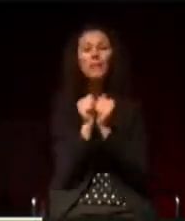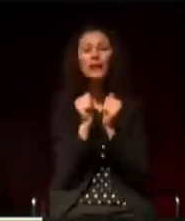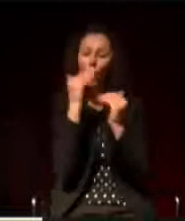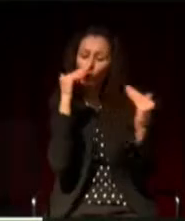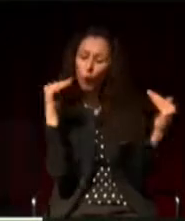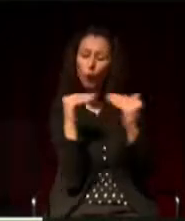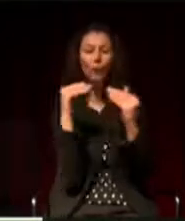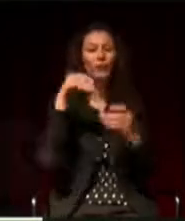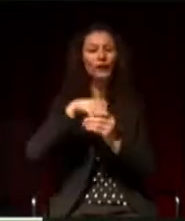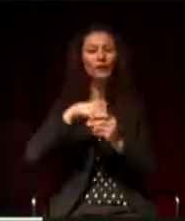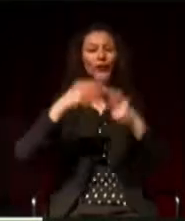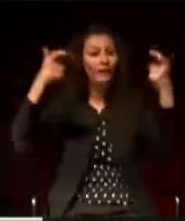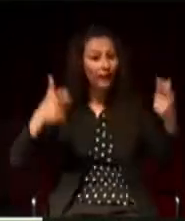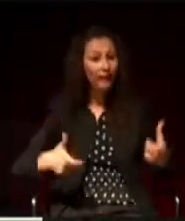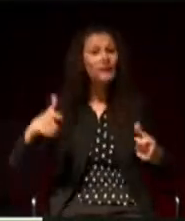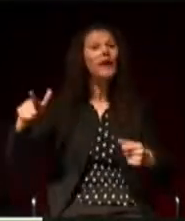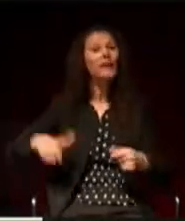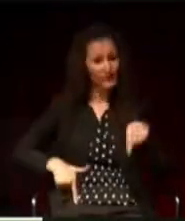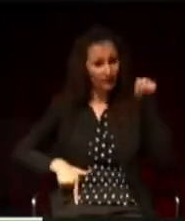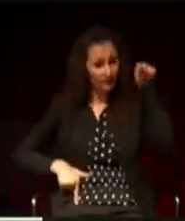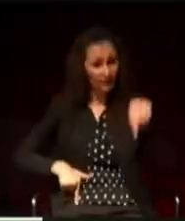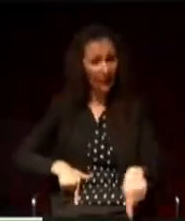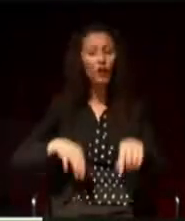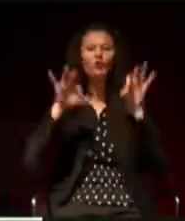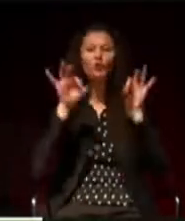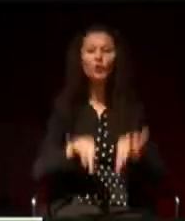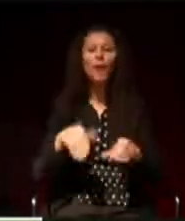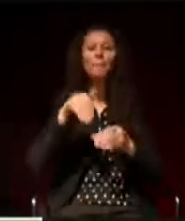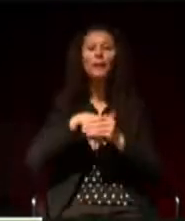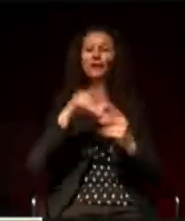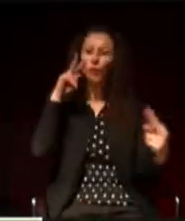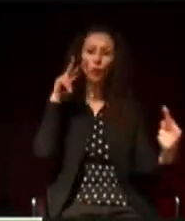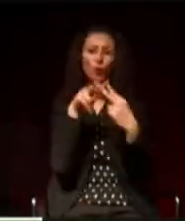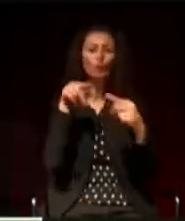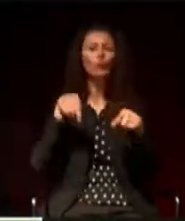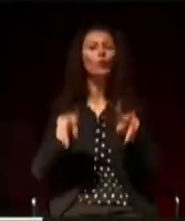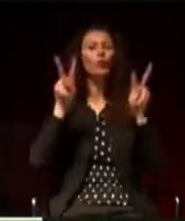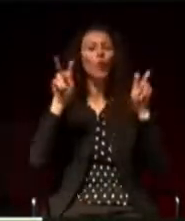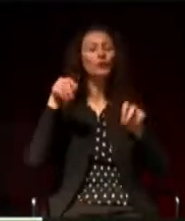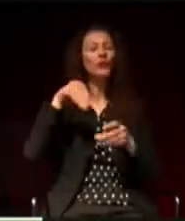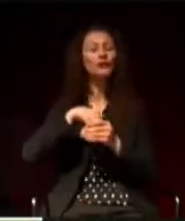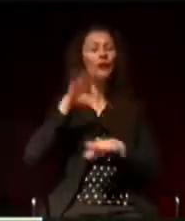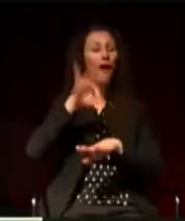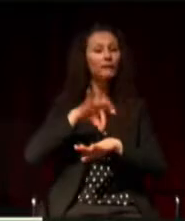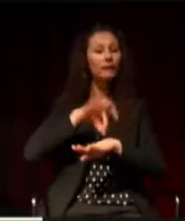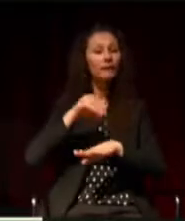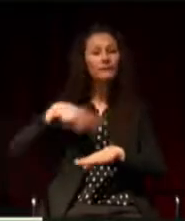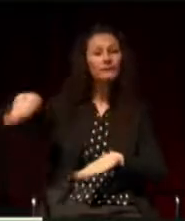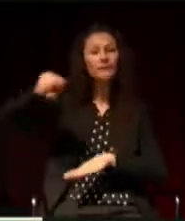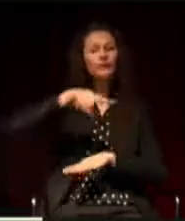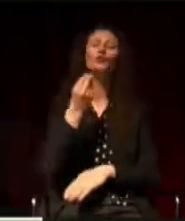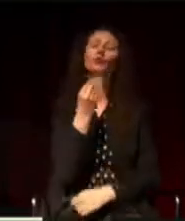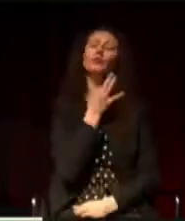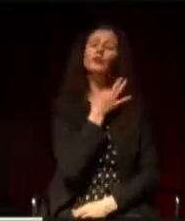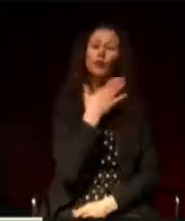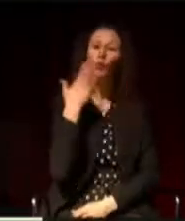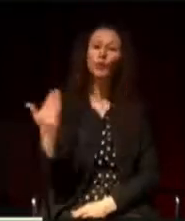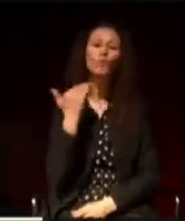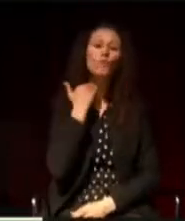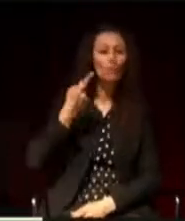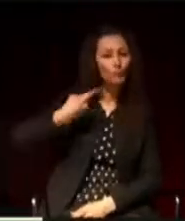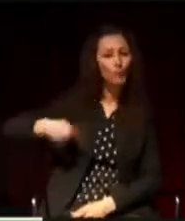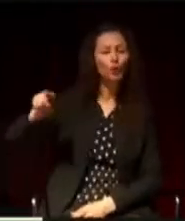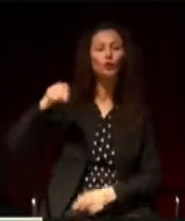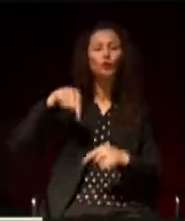uyum içinde kentimize, İzmir'imize şu an mecliste görüştüğümüz konu üzerinde hassasiyetlere dolayı teşekkürü borç